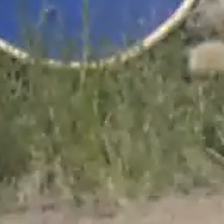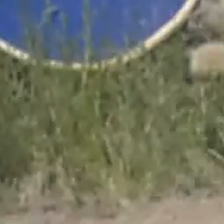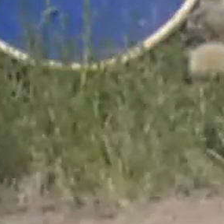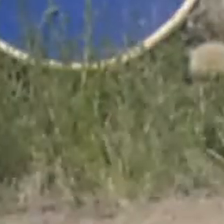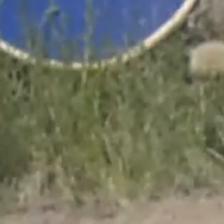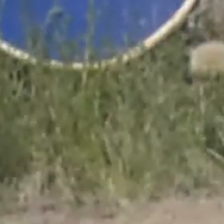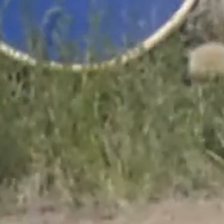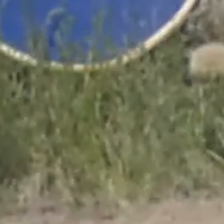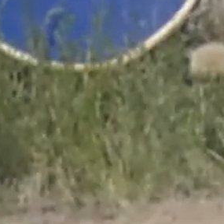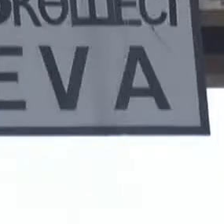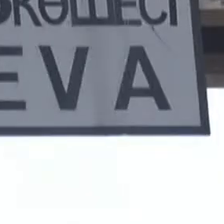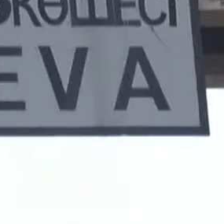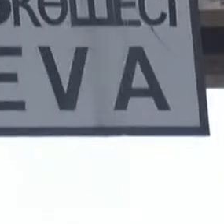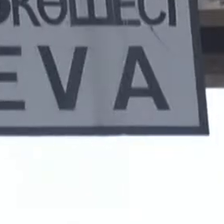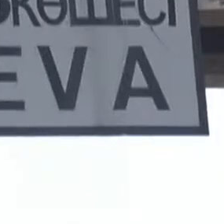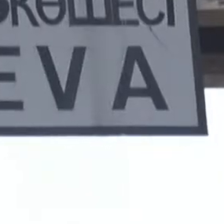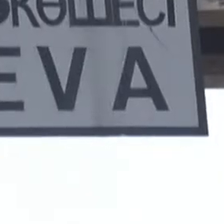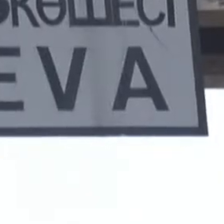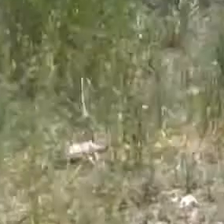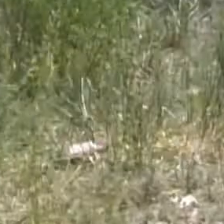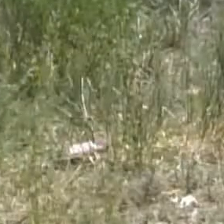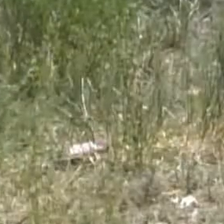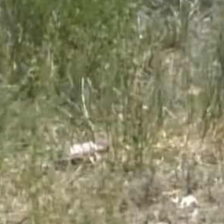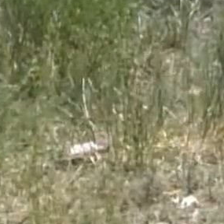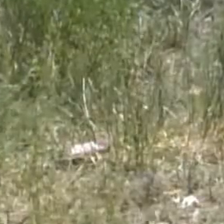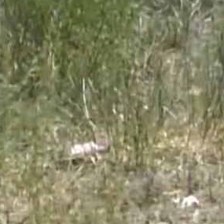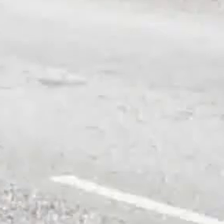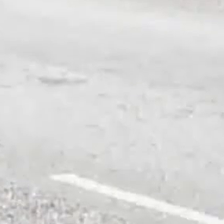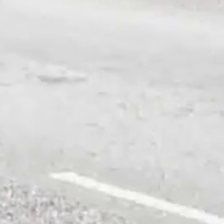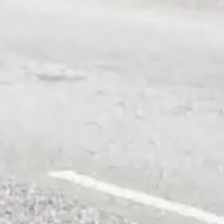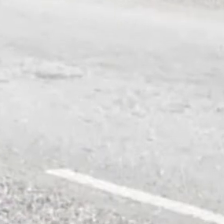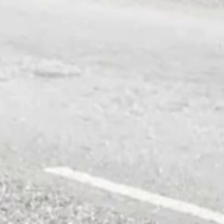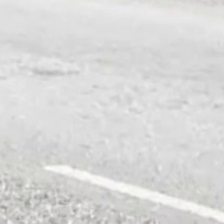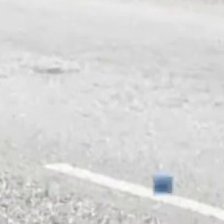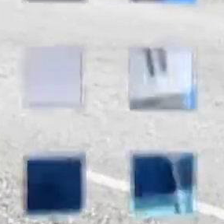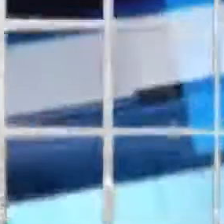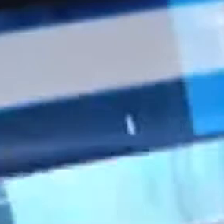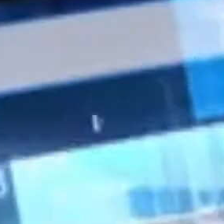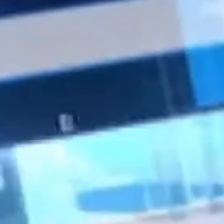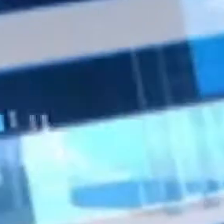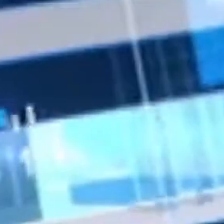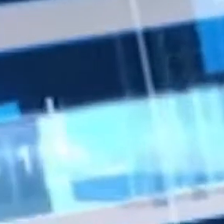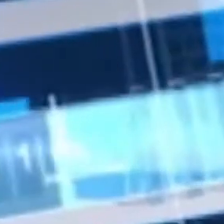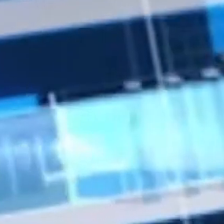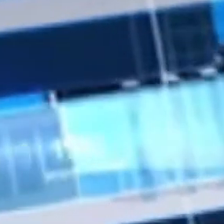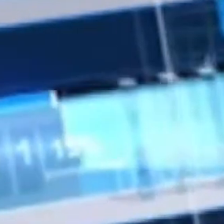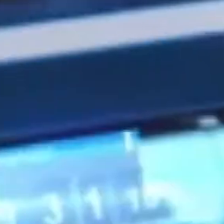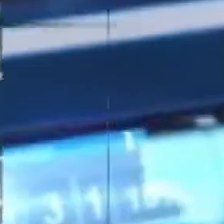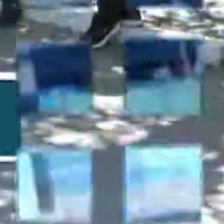тоқталсақ. Семейде бақылау бекеттері алынып тасталды, алайда полиция қызметкерлері кезекшілік атқаруда.